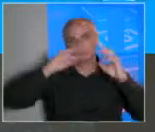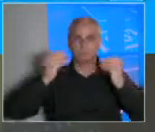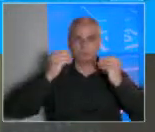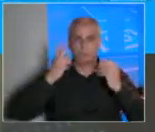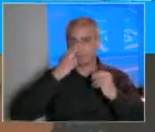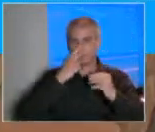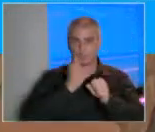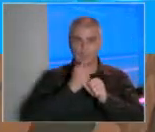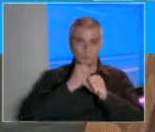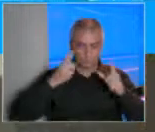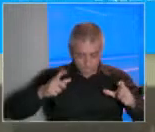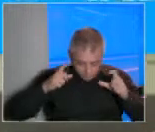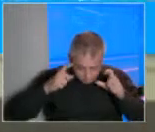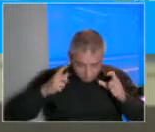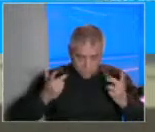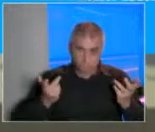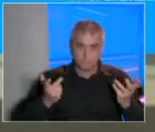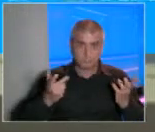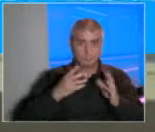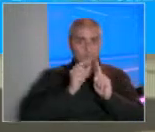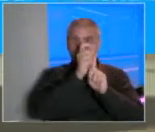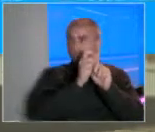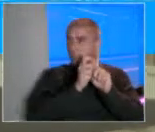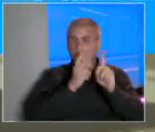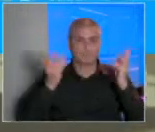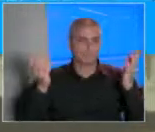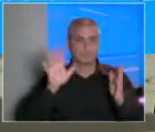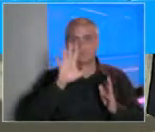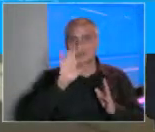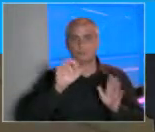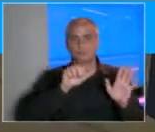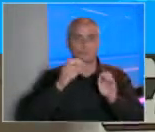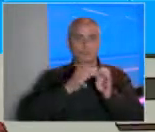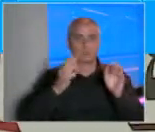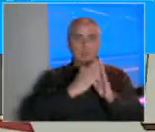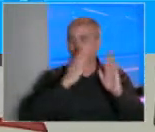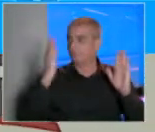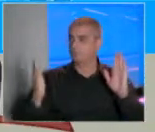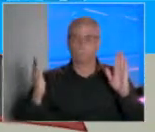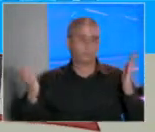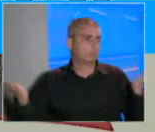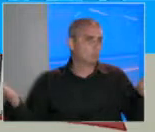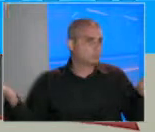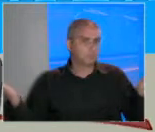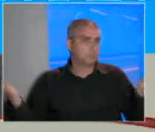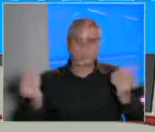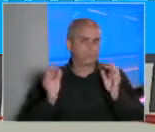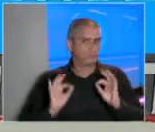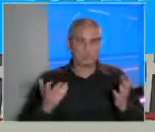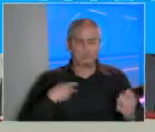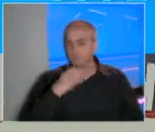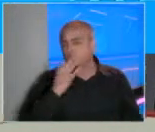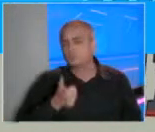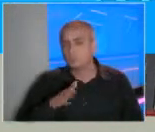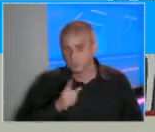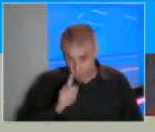ניסה לעשות על איזשהו זום, קווים ברוחב של בערך 500-600 קילומטר אחד מהשני. לא משהו אמיתי. ושאלתי את